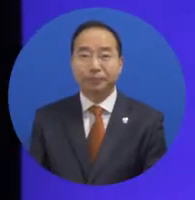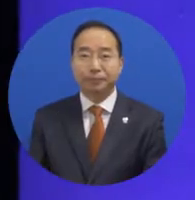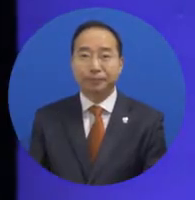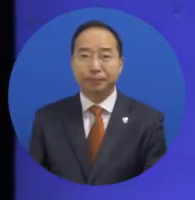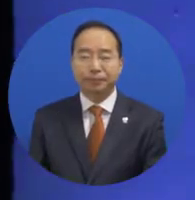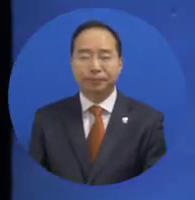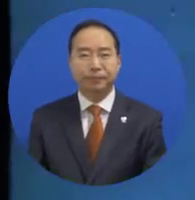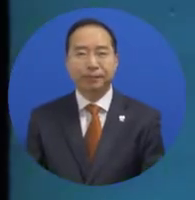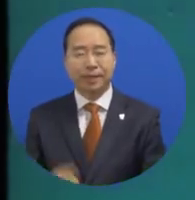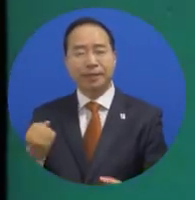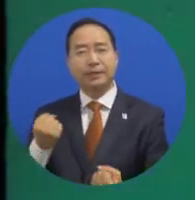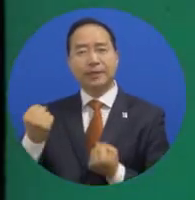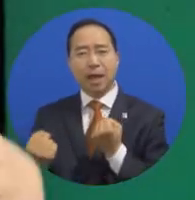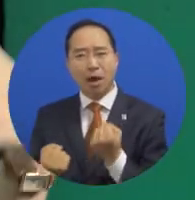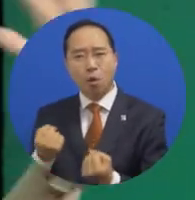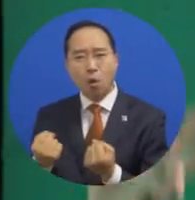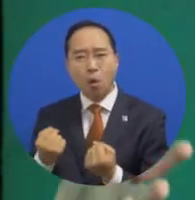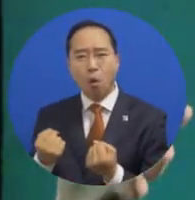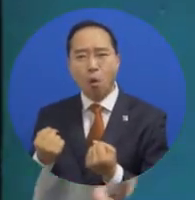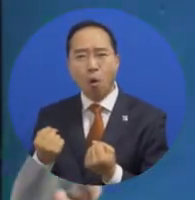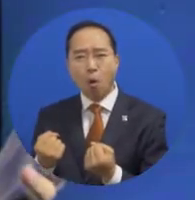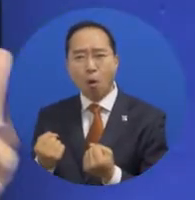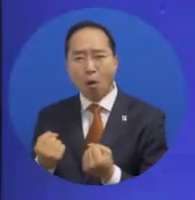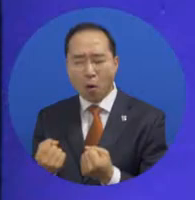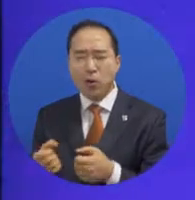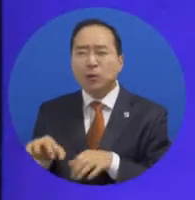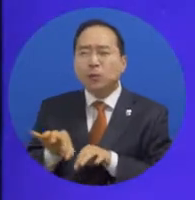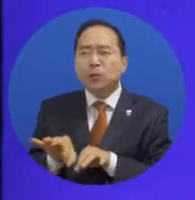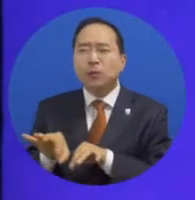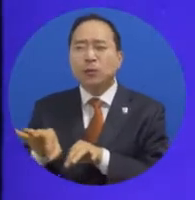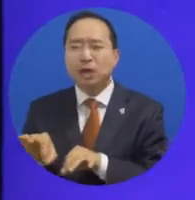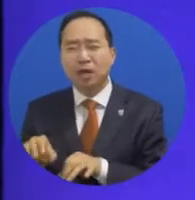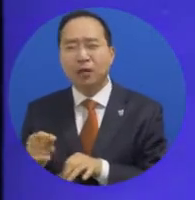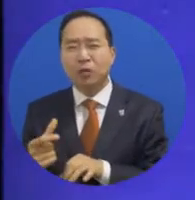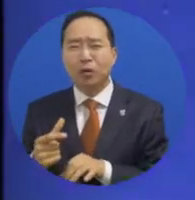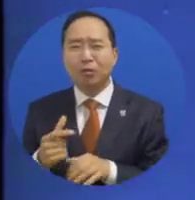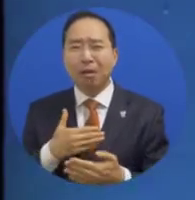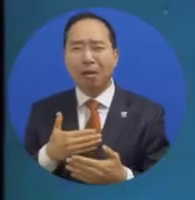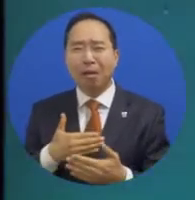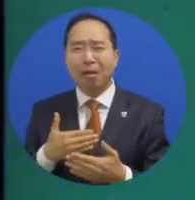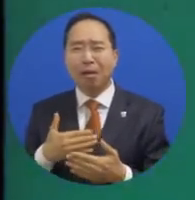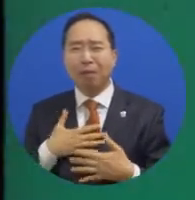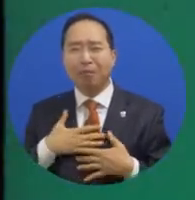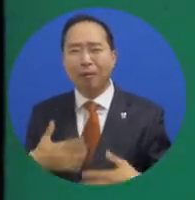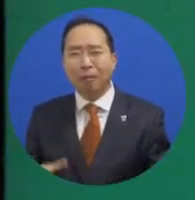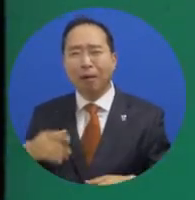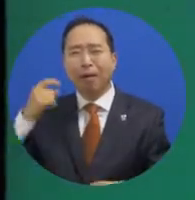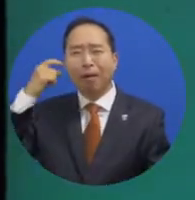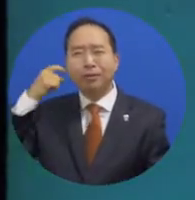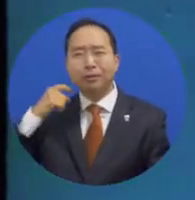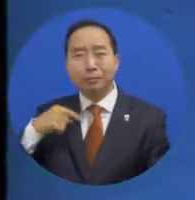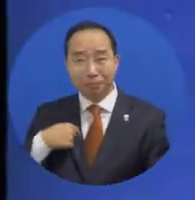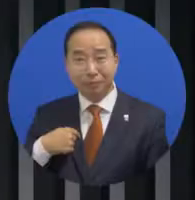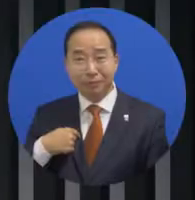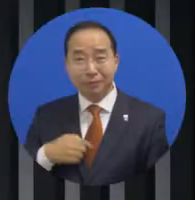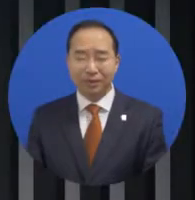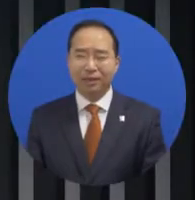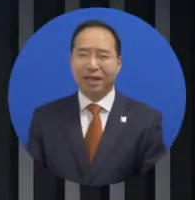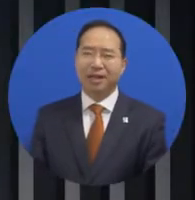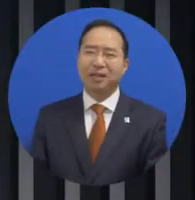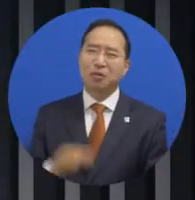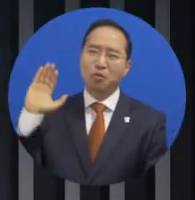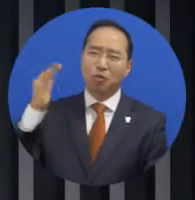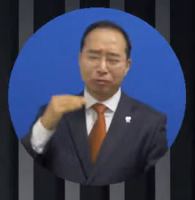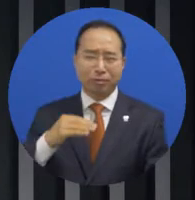사실 자전거를 타고 어디를 이동한다는 것만으로 약간 벌써부터 피곤해라는 생각도 들거든요.